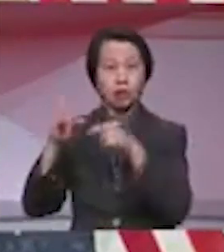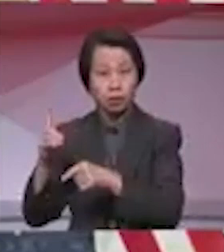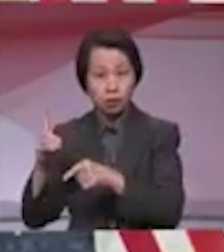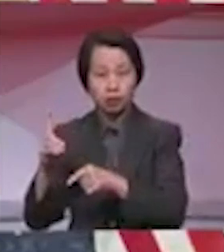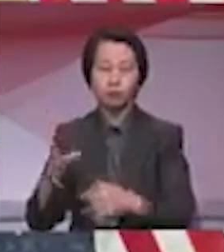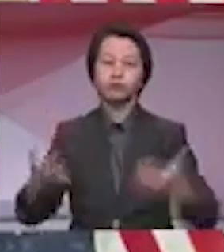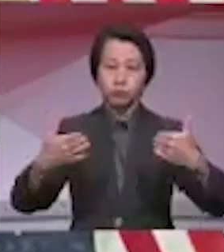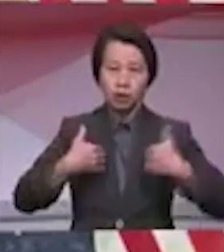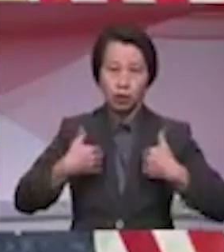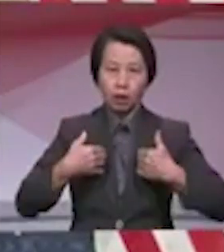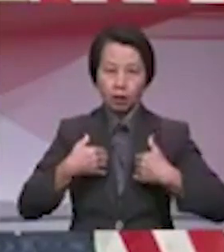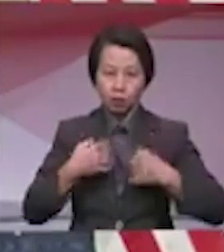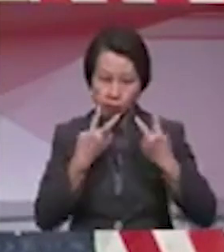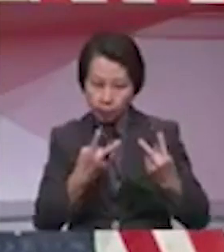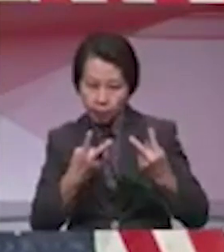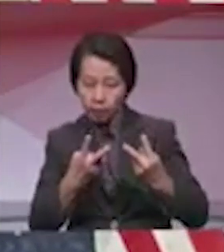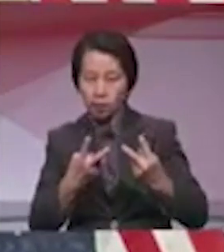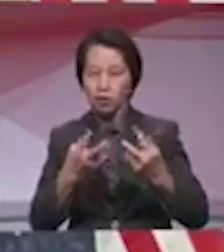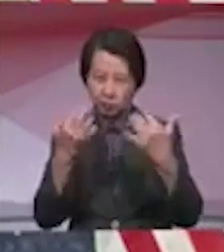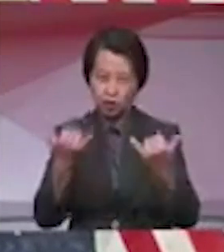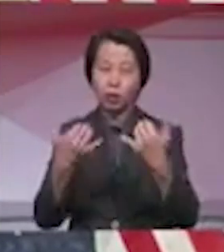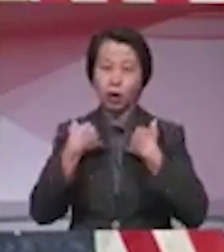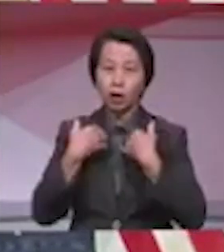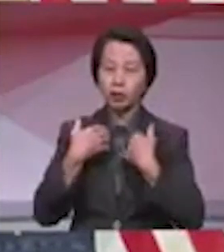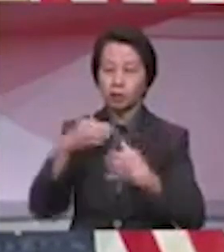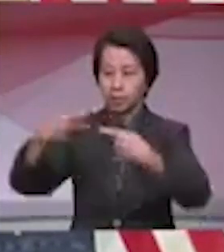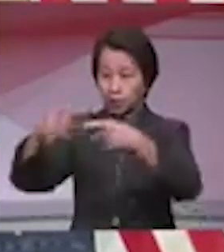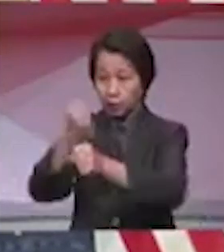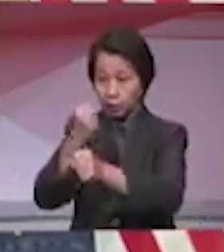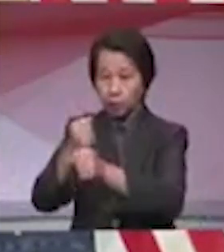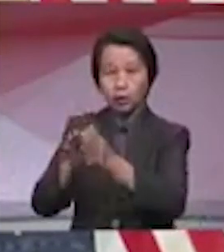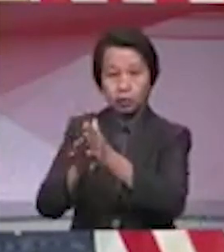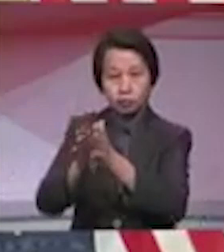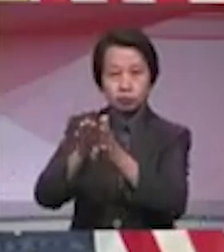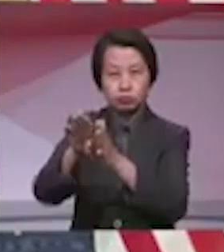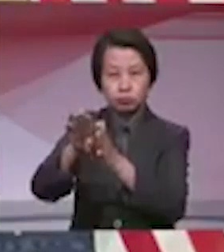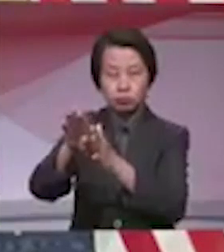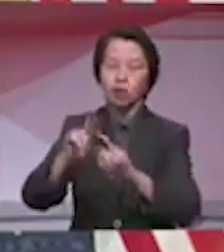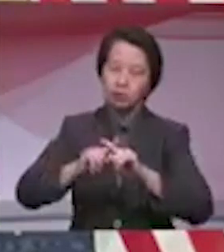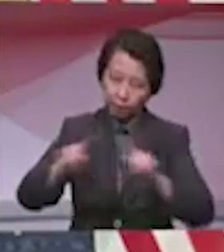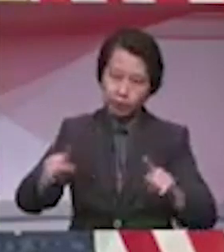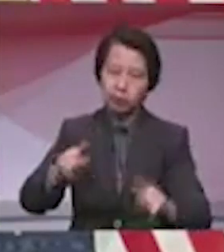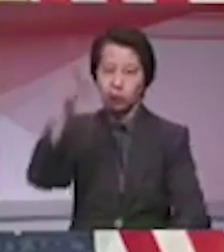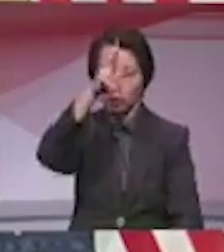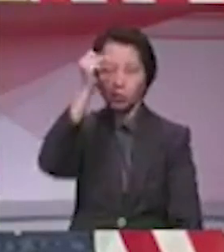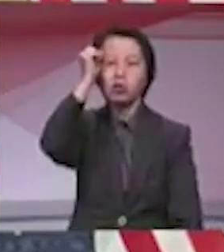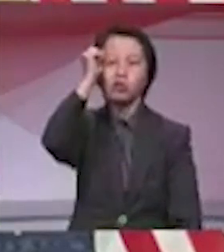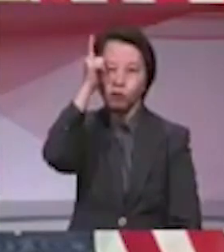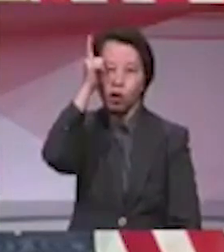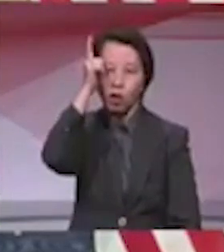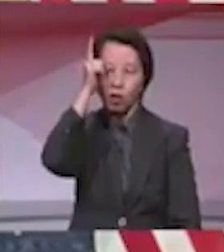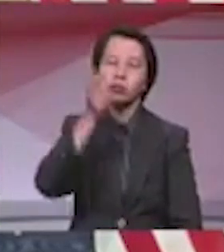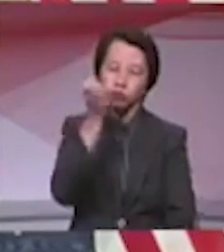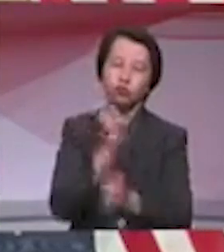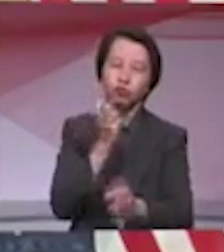Meskipun terdapat tanda-tanda pemulihan dalam pasaran kerja, kerajaan amat memahami akan